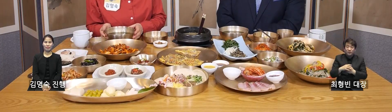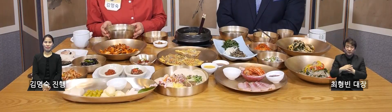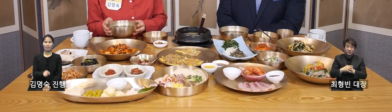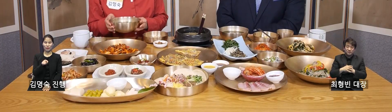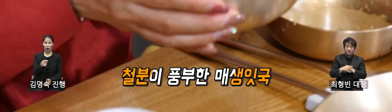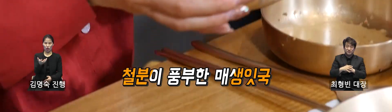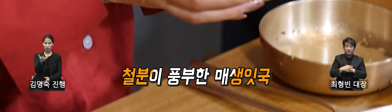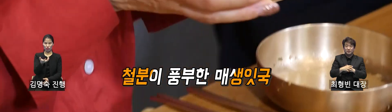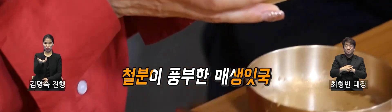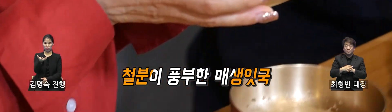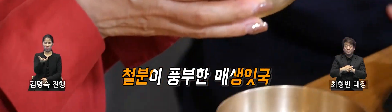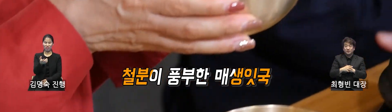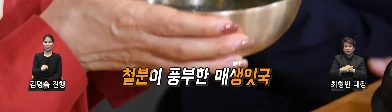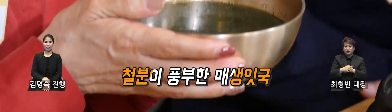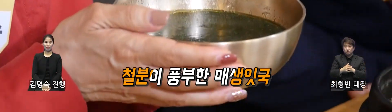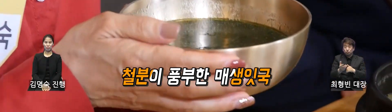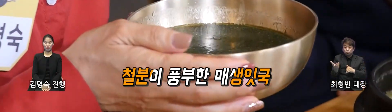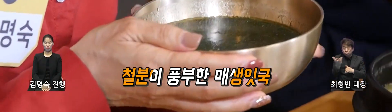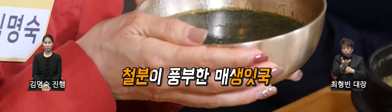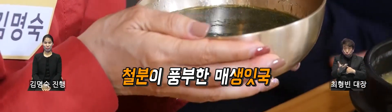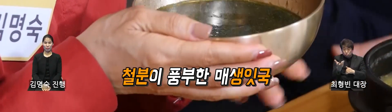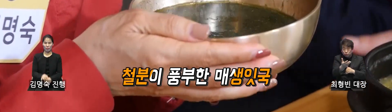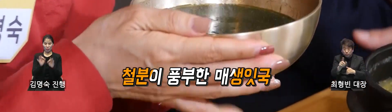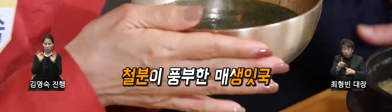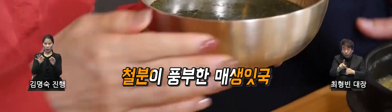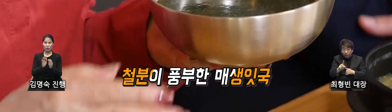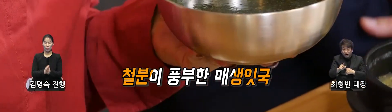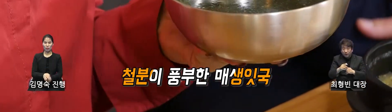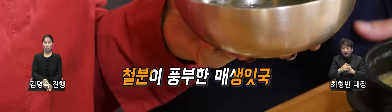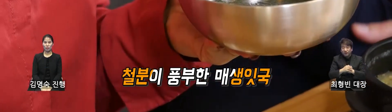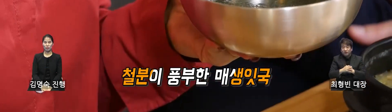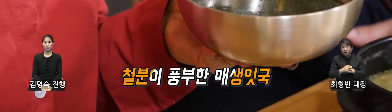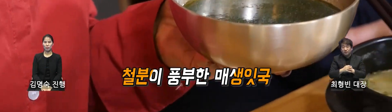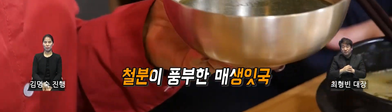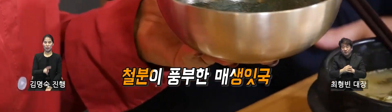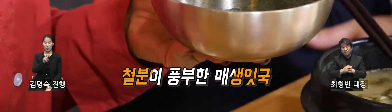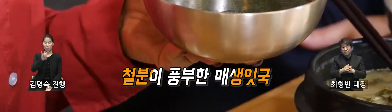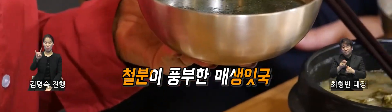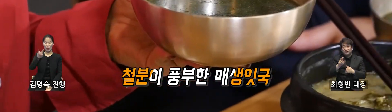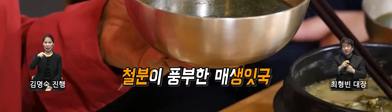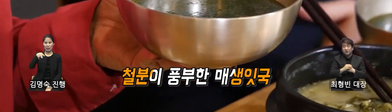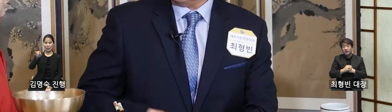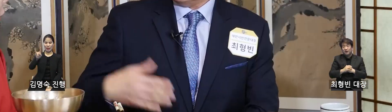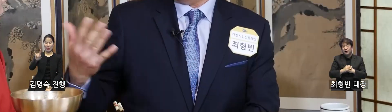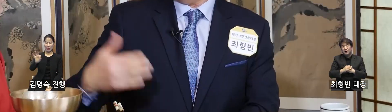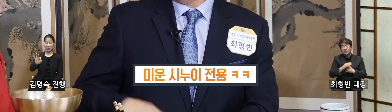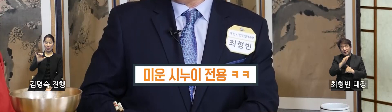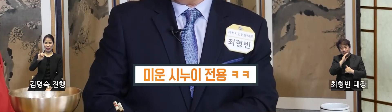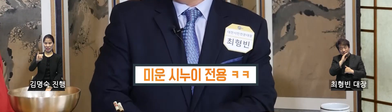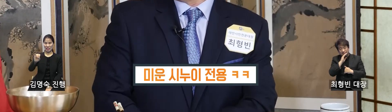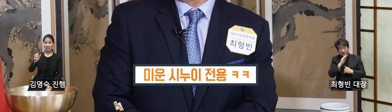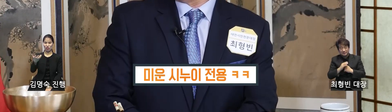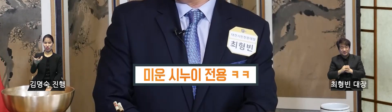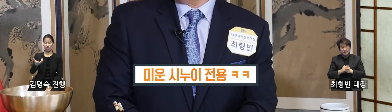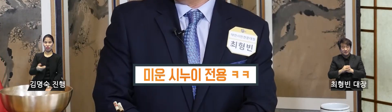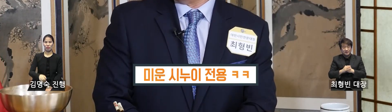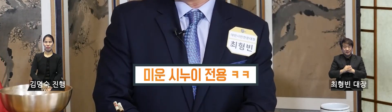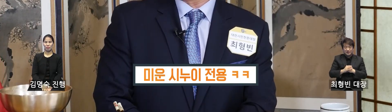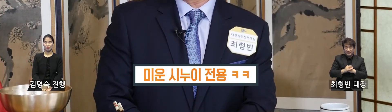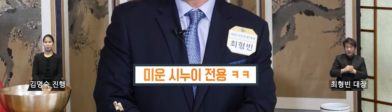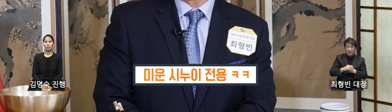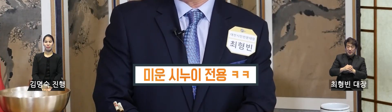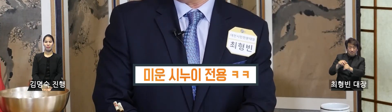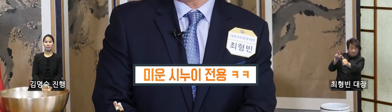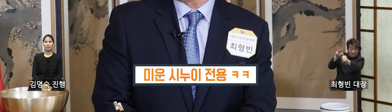후기 나왔습니다 아 그게 무슨 부 있죠 자 여기에도 매생이 있고 예 의문시 누이고